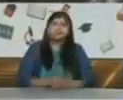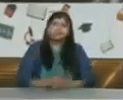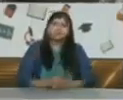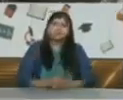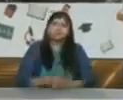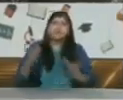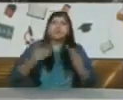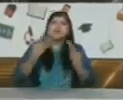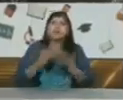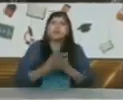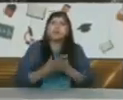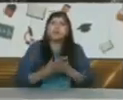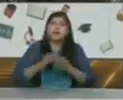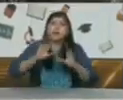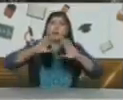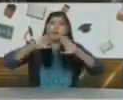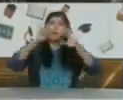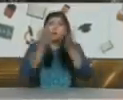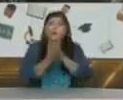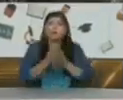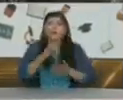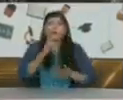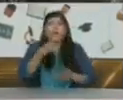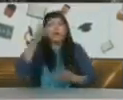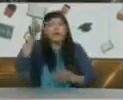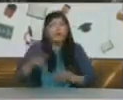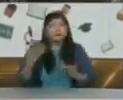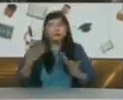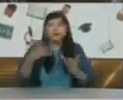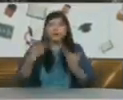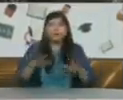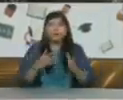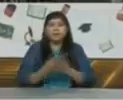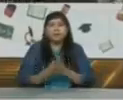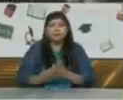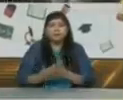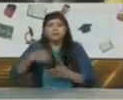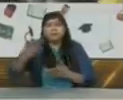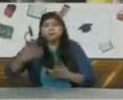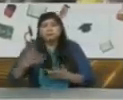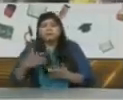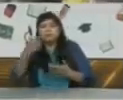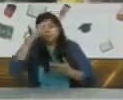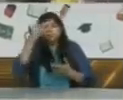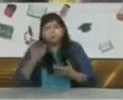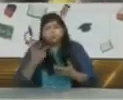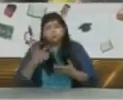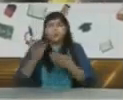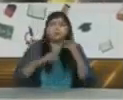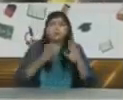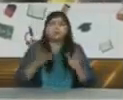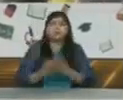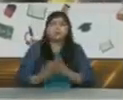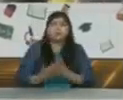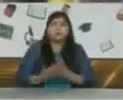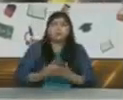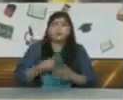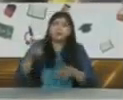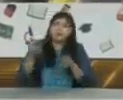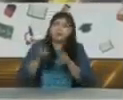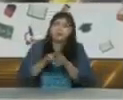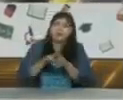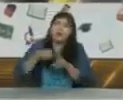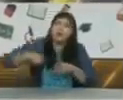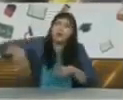हकीकत तो यह है कि दुनिया में एक भी इंसान ऐसा नहीं मिलेगा जिसके ऊपर ये बात लागू